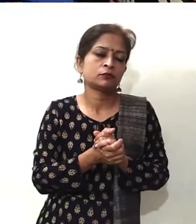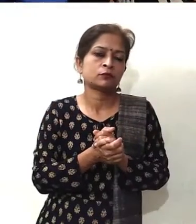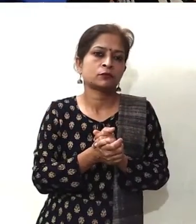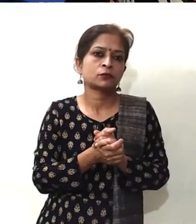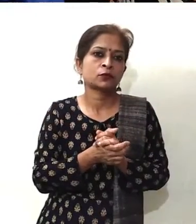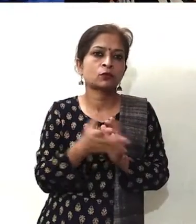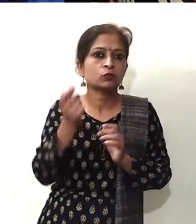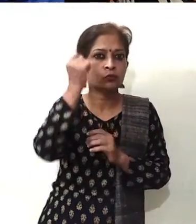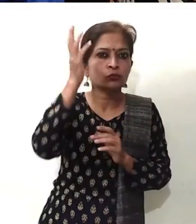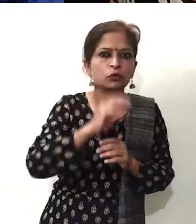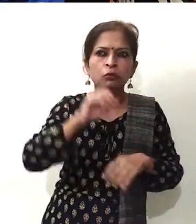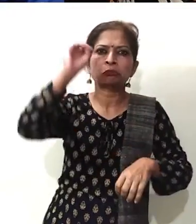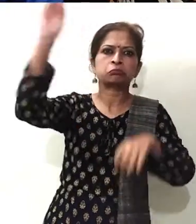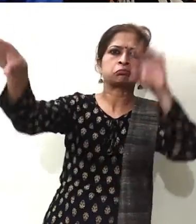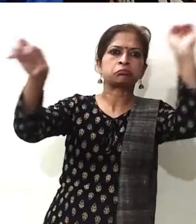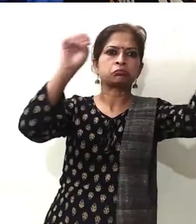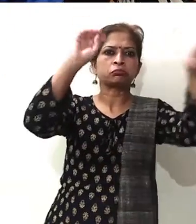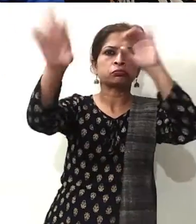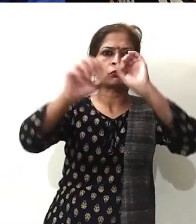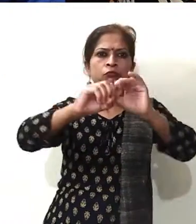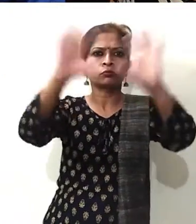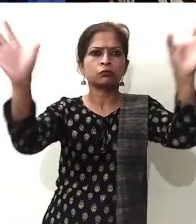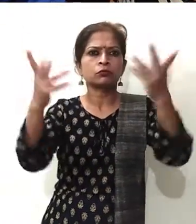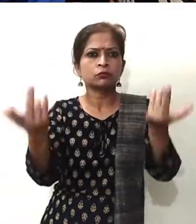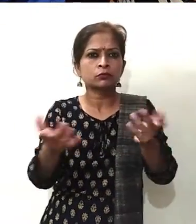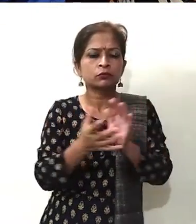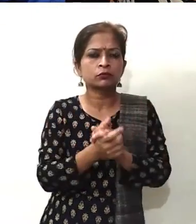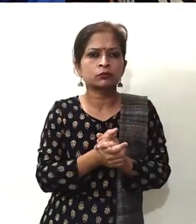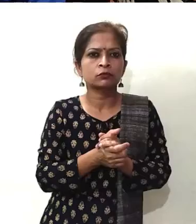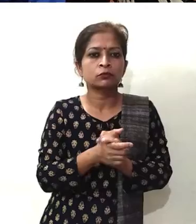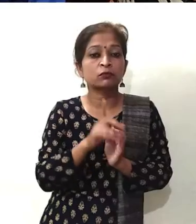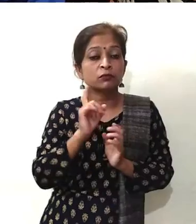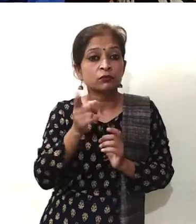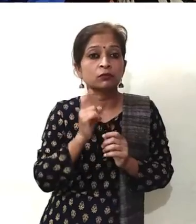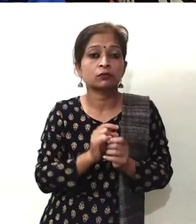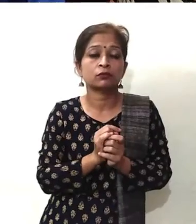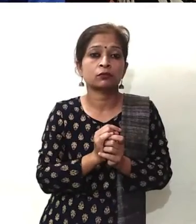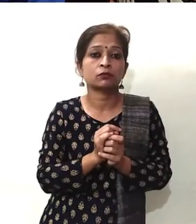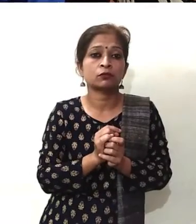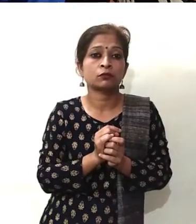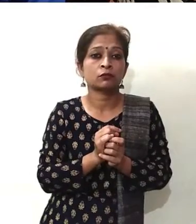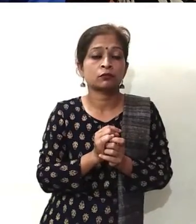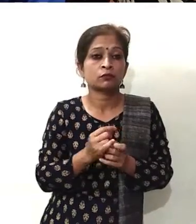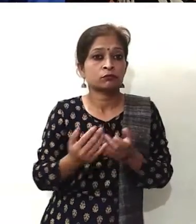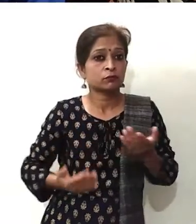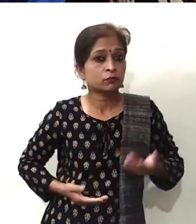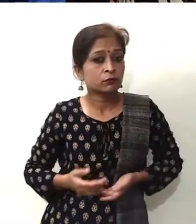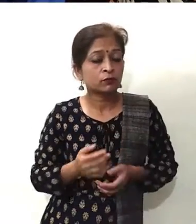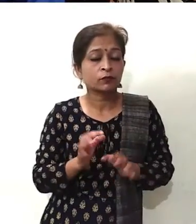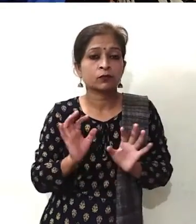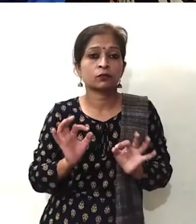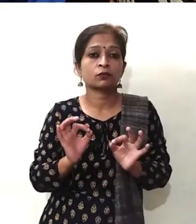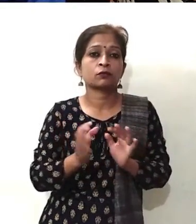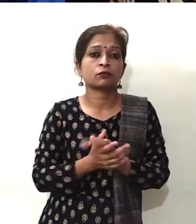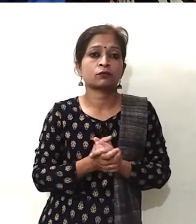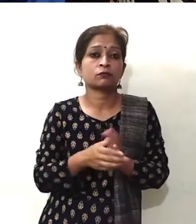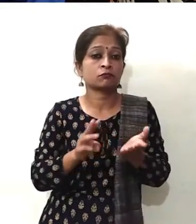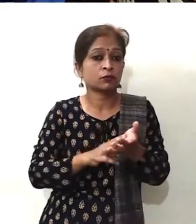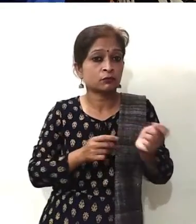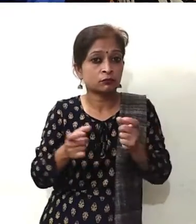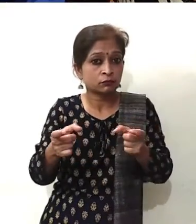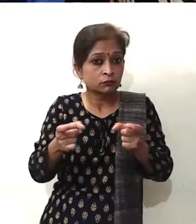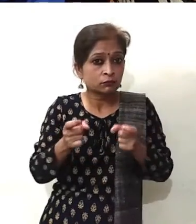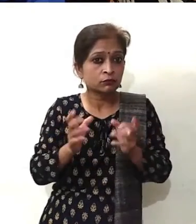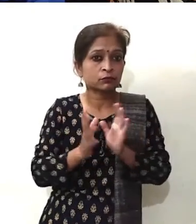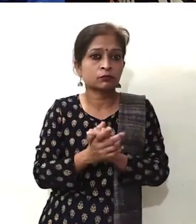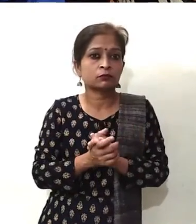में आके यहां मार देना वहां मार देना। ठीक से संस्कारित होना बड़ा जरूरी है। तो संस्कारित एकलव्य नहीं था।